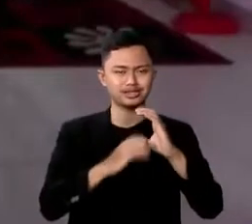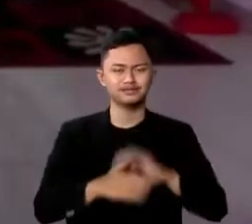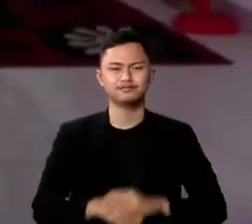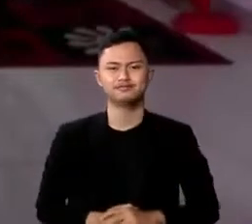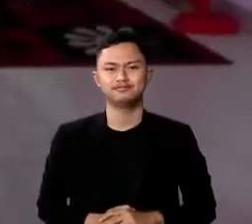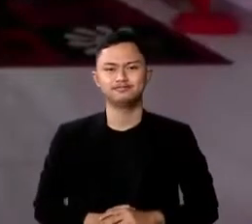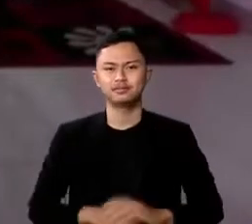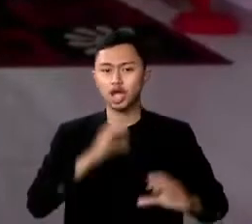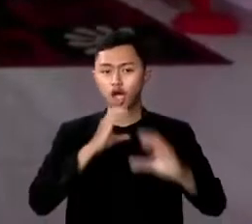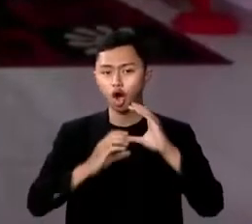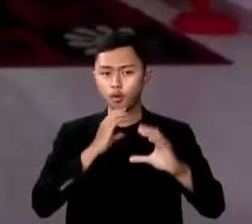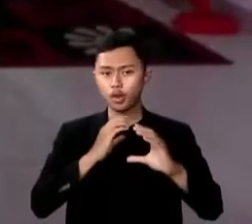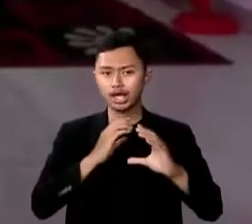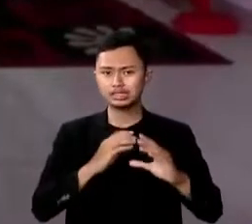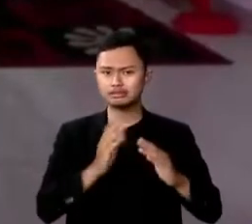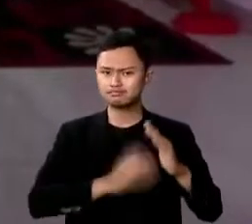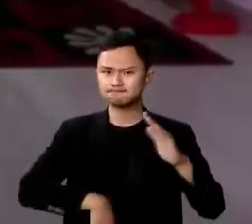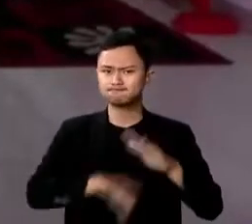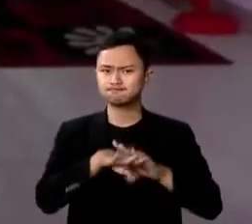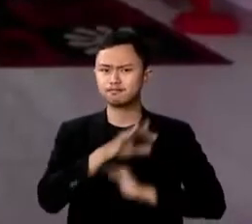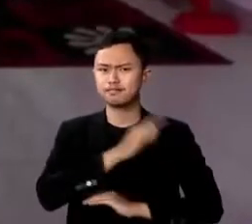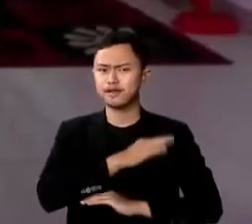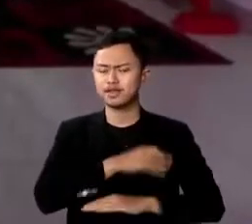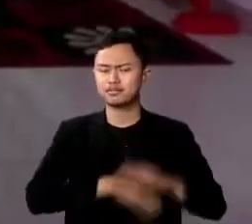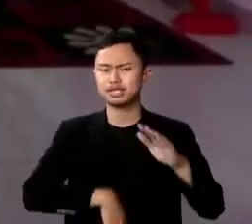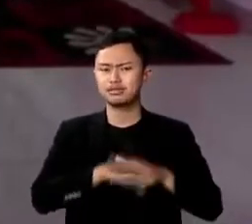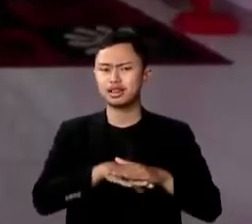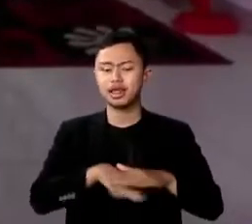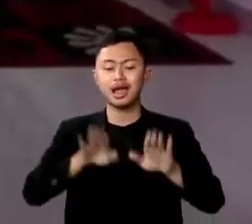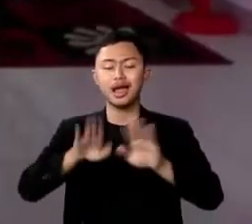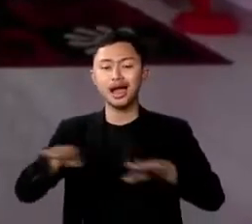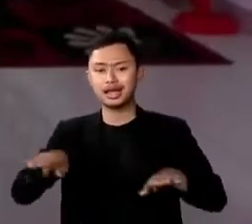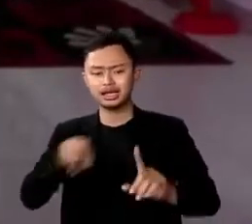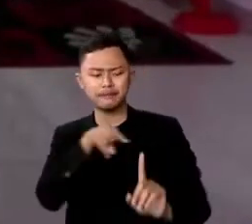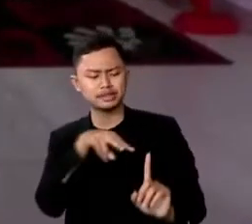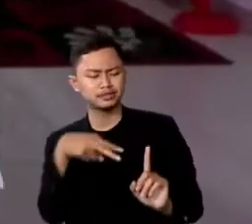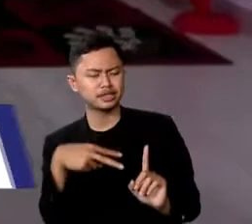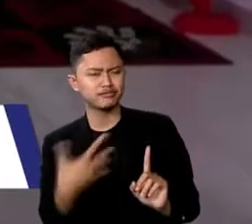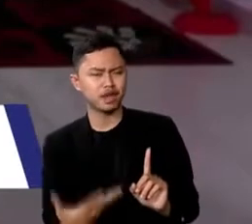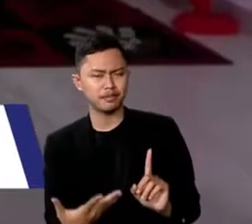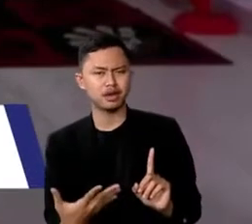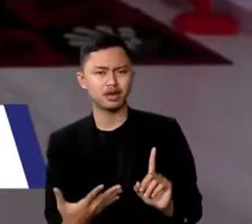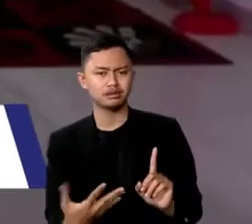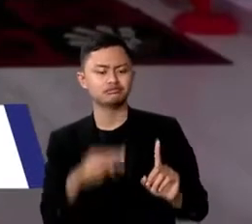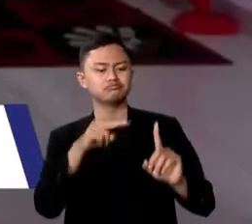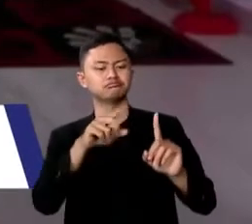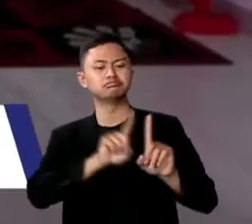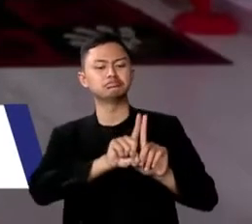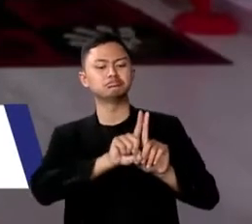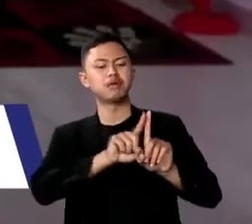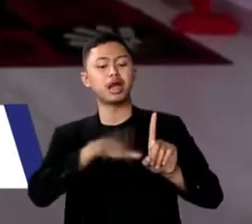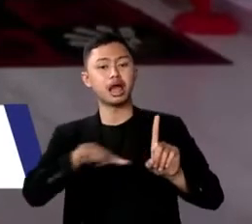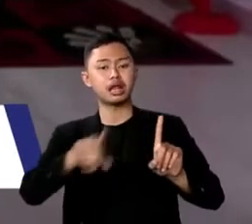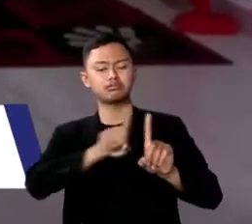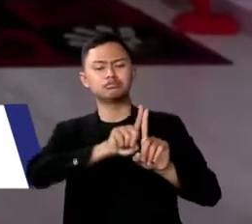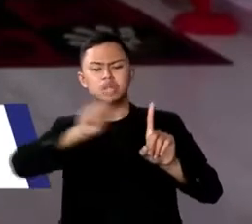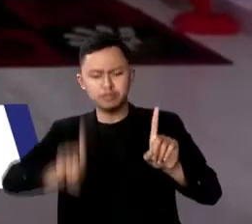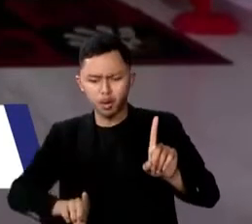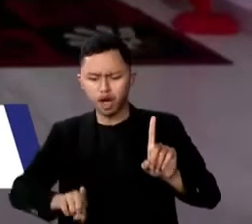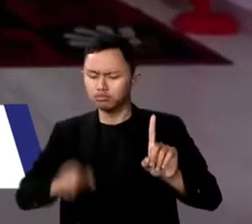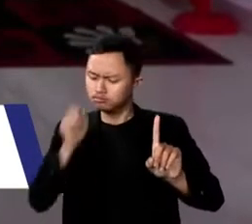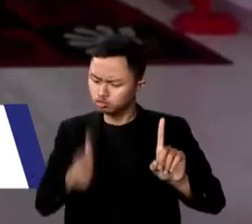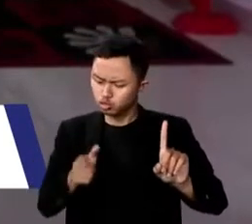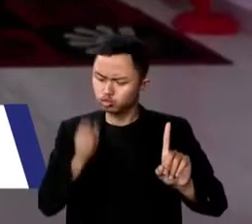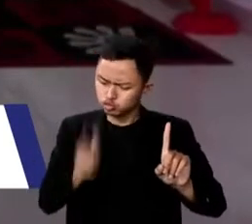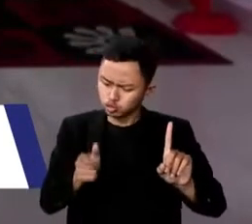komunikasi yang efektif dan Jadikan anak dalam posisi ini bukan sebagai bawahan yang harus menerima